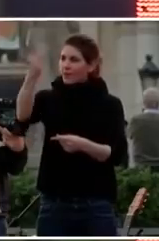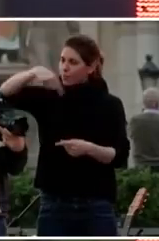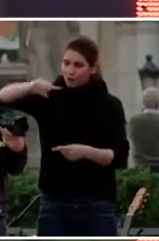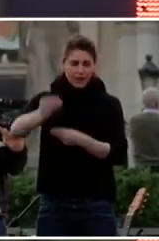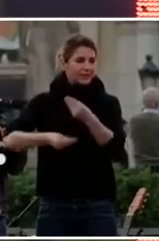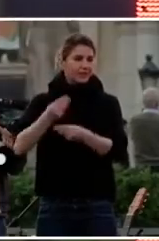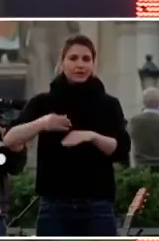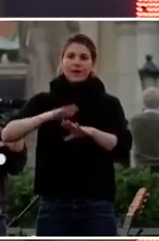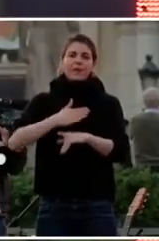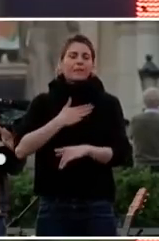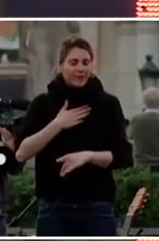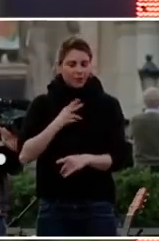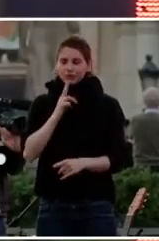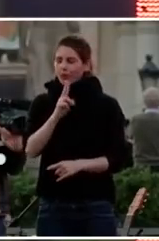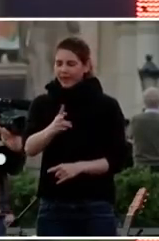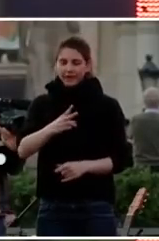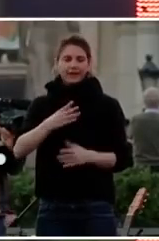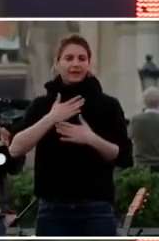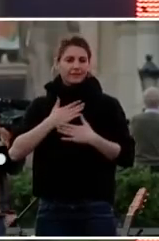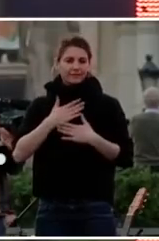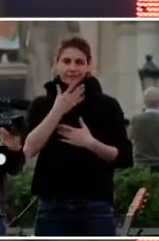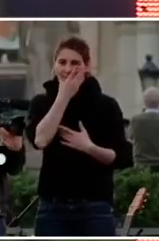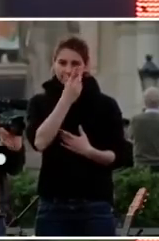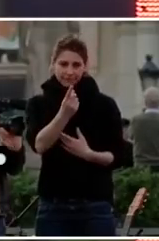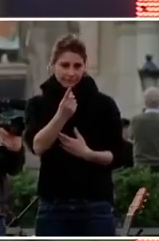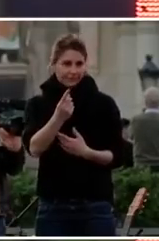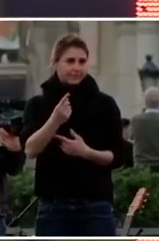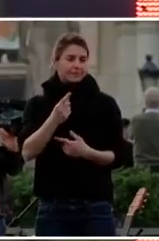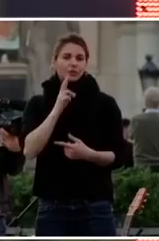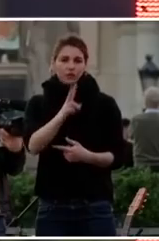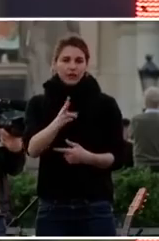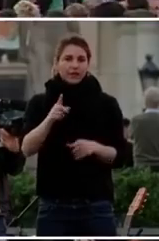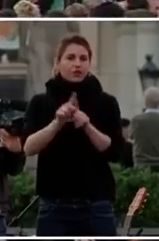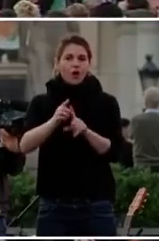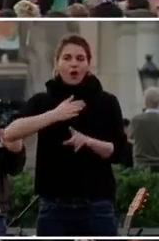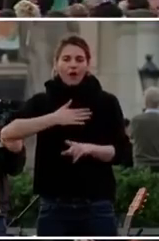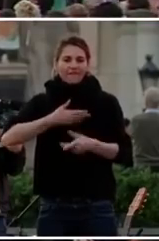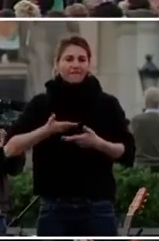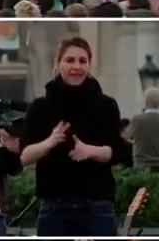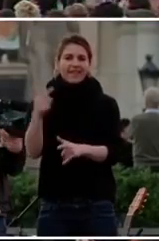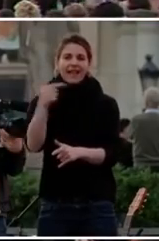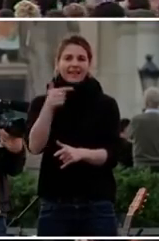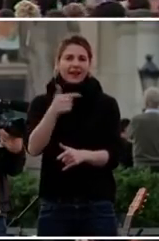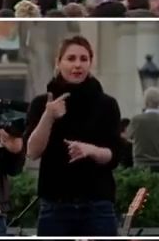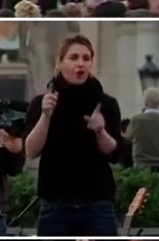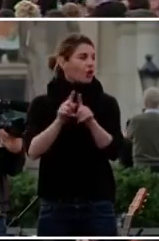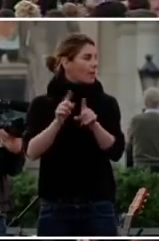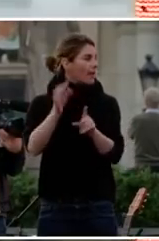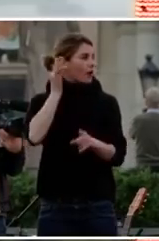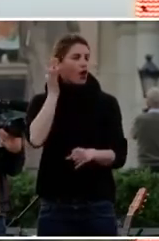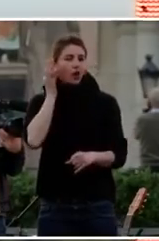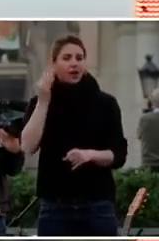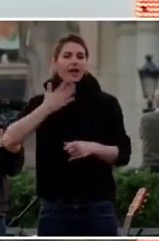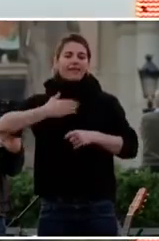I per mi, us ho dic de tot cor, com a filla de Guinardó, com a dona de classe